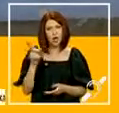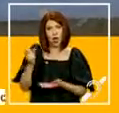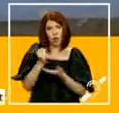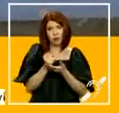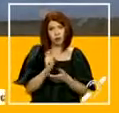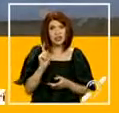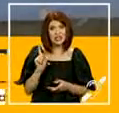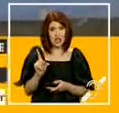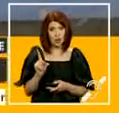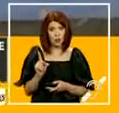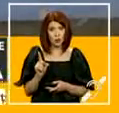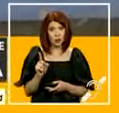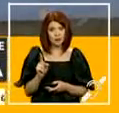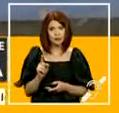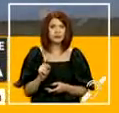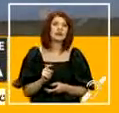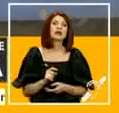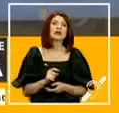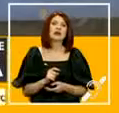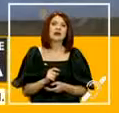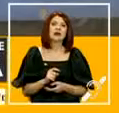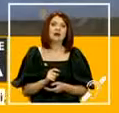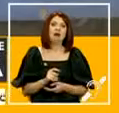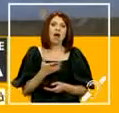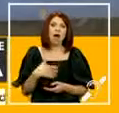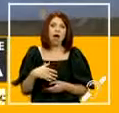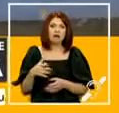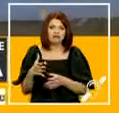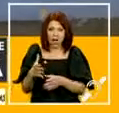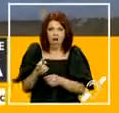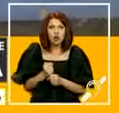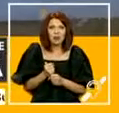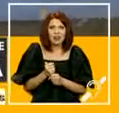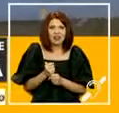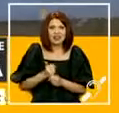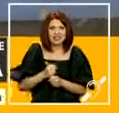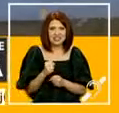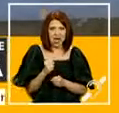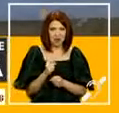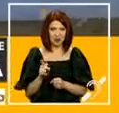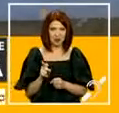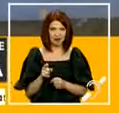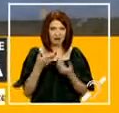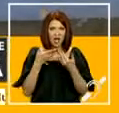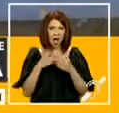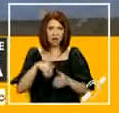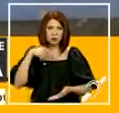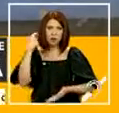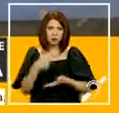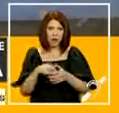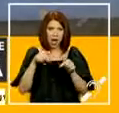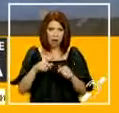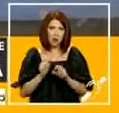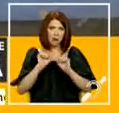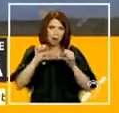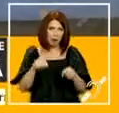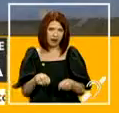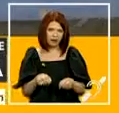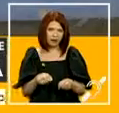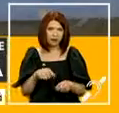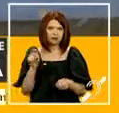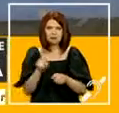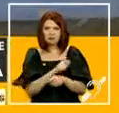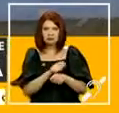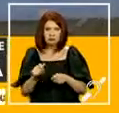mai exact fundația Mihai Eminescu Trust, oarecum a adoptat satul. A început prin a-și cumpăra aici o proprietate, a